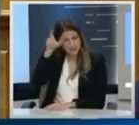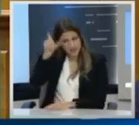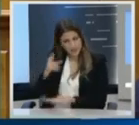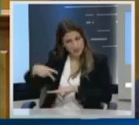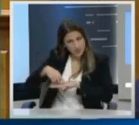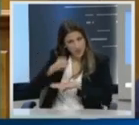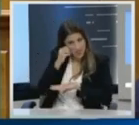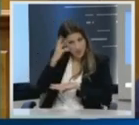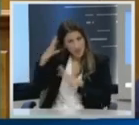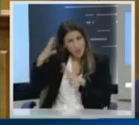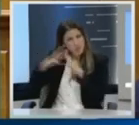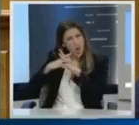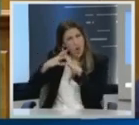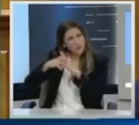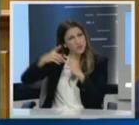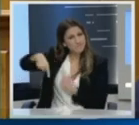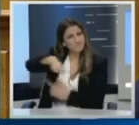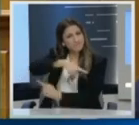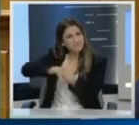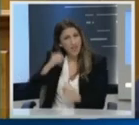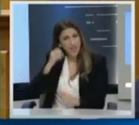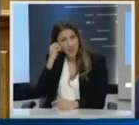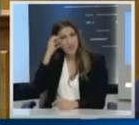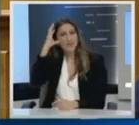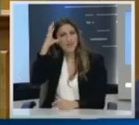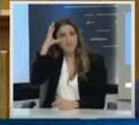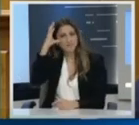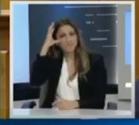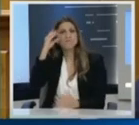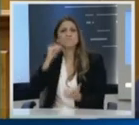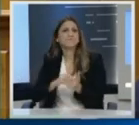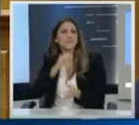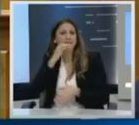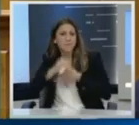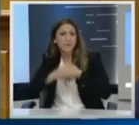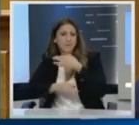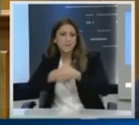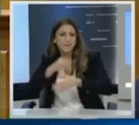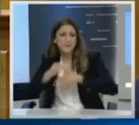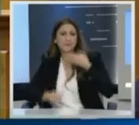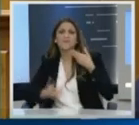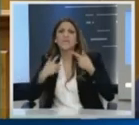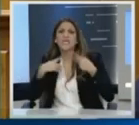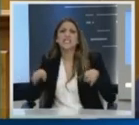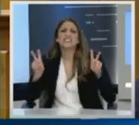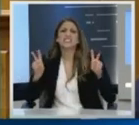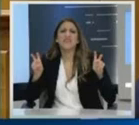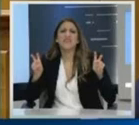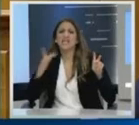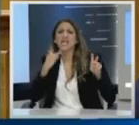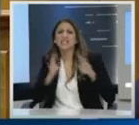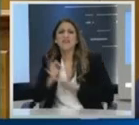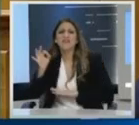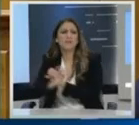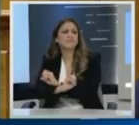θυμήθηκε την εποχή του εμφυλίου πολέμου και αναπαρήγαγε τα συνθήματα της